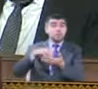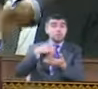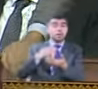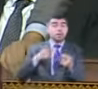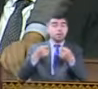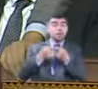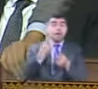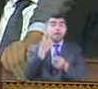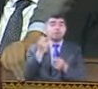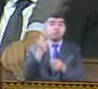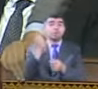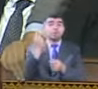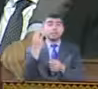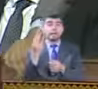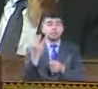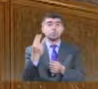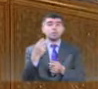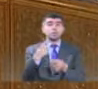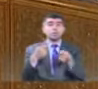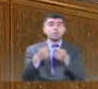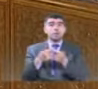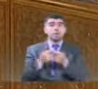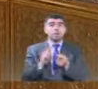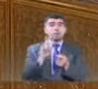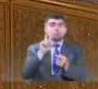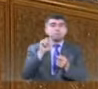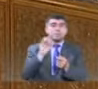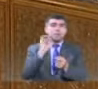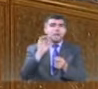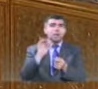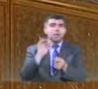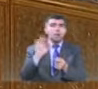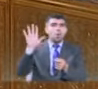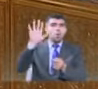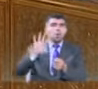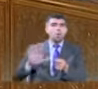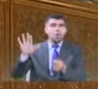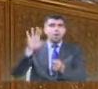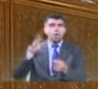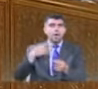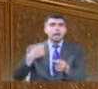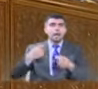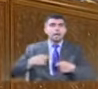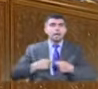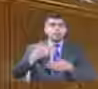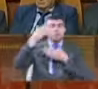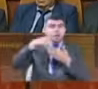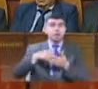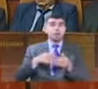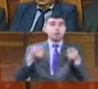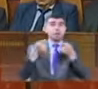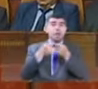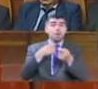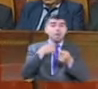منذ 2013 كان هناك لونيو أفريكان دي ميتواليتي للرئاسة عند المغرب، الكتابة العامة